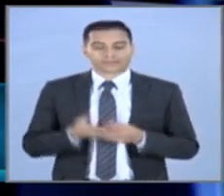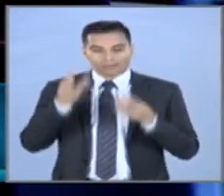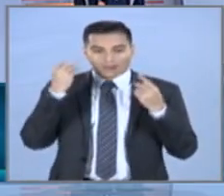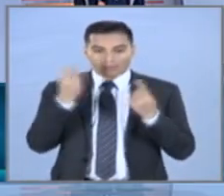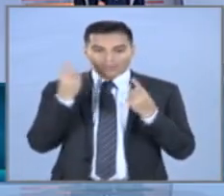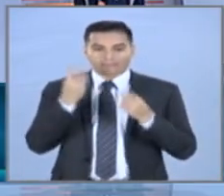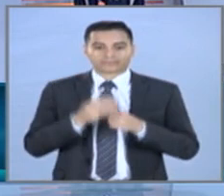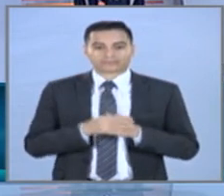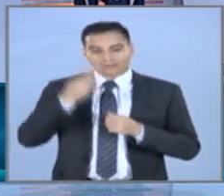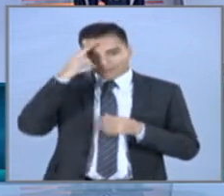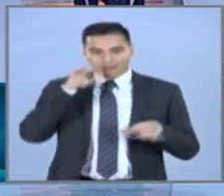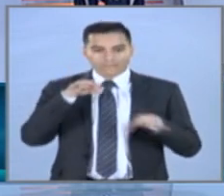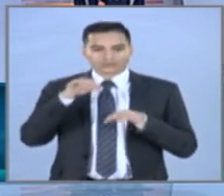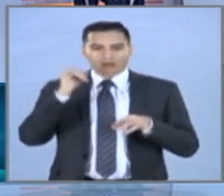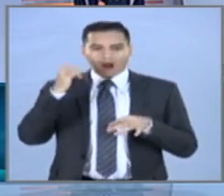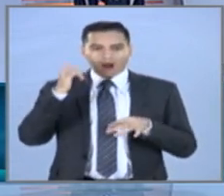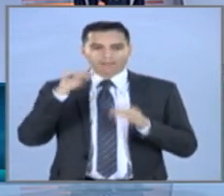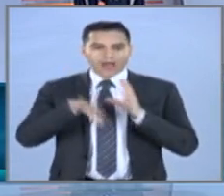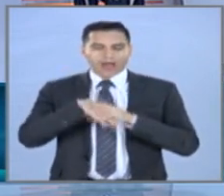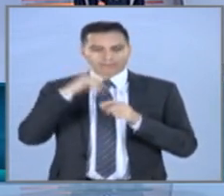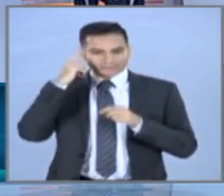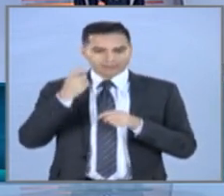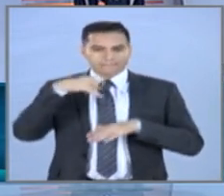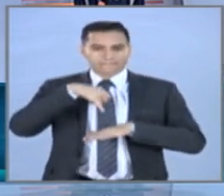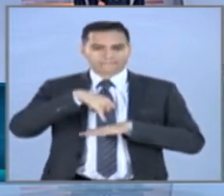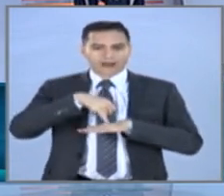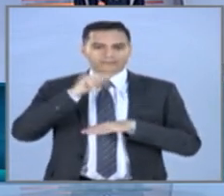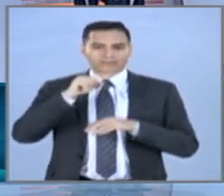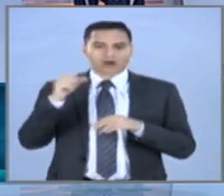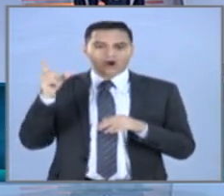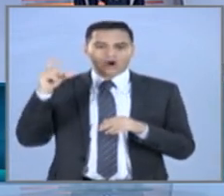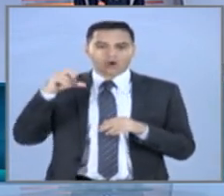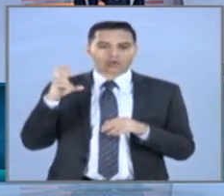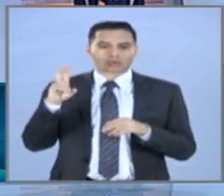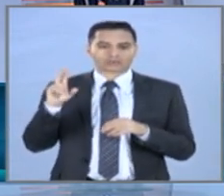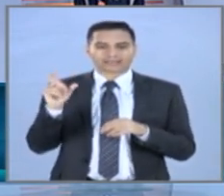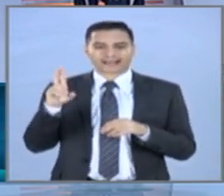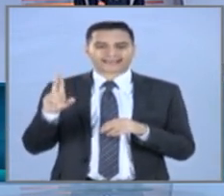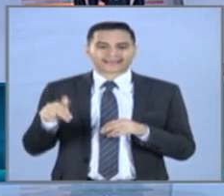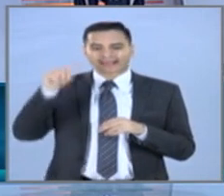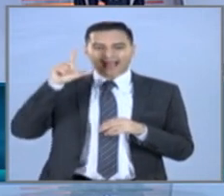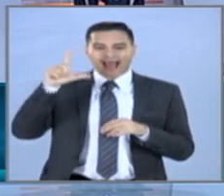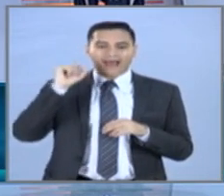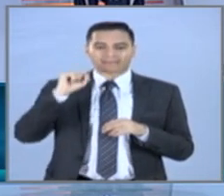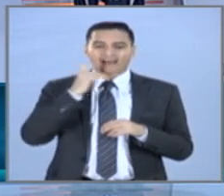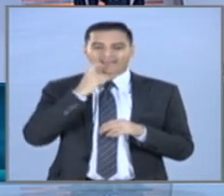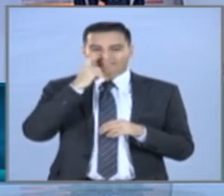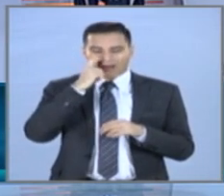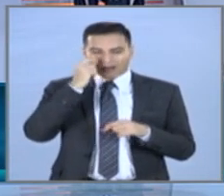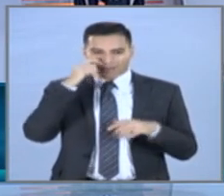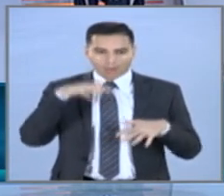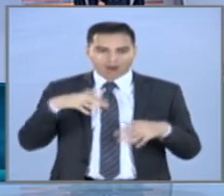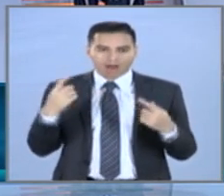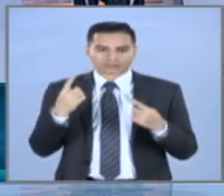معلومات عامه، من هي المهندسه العربيه التي صممت مركز روزنتال